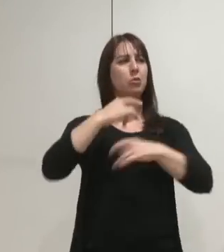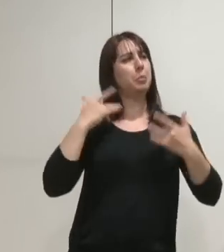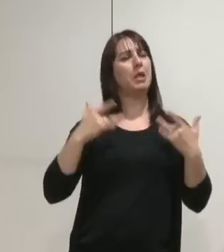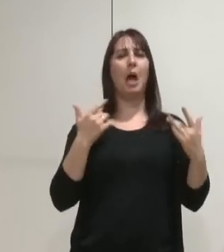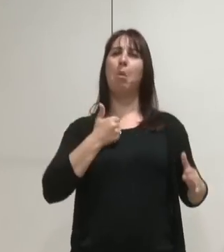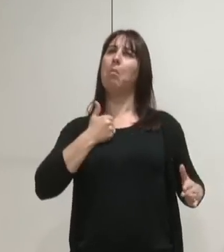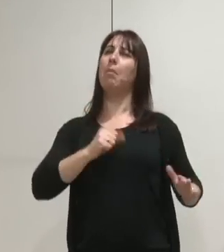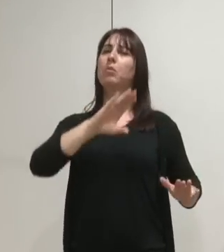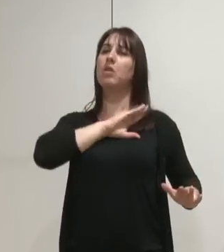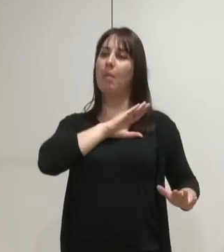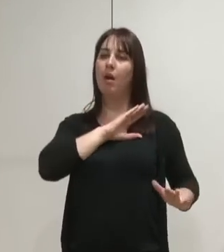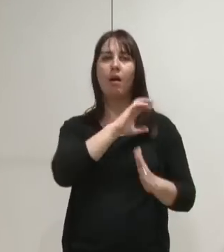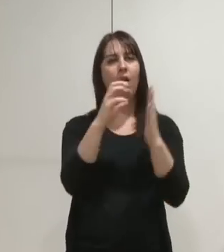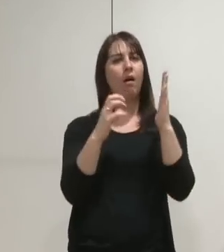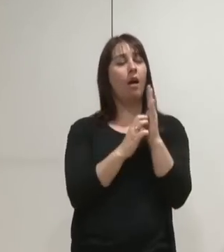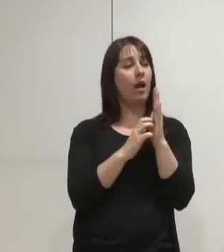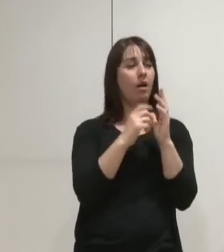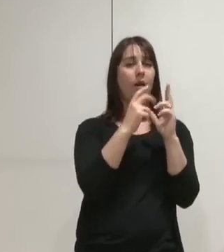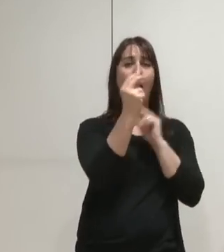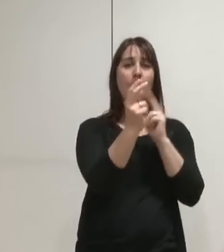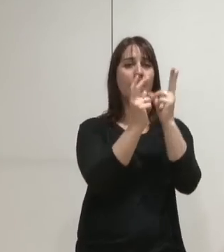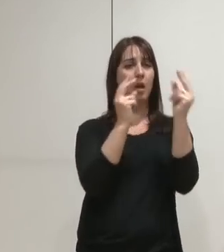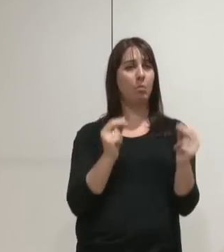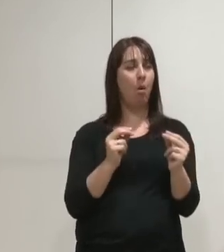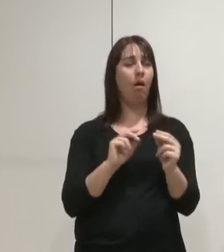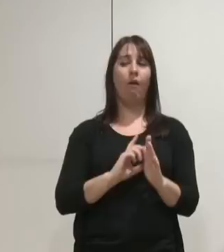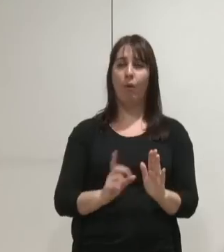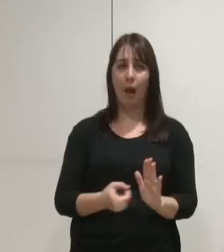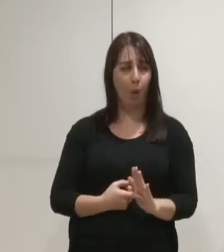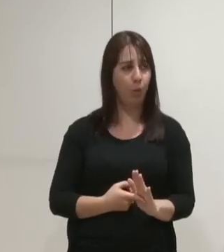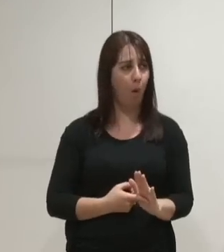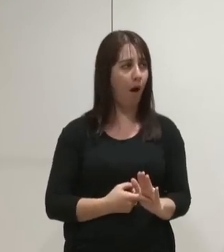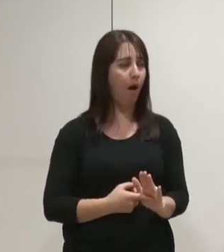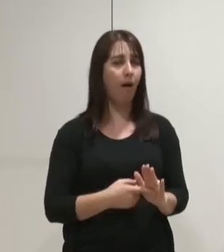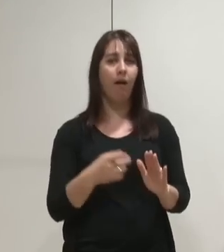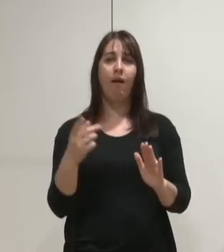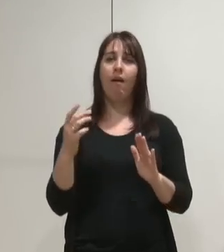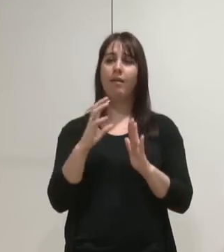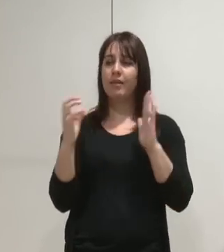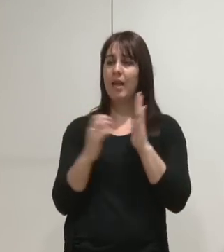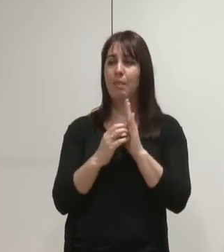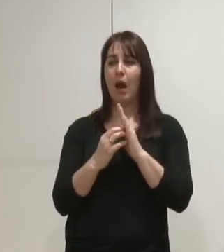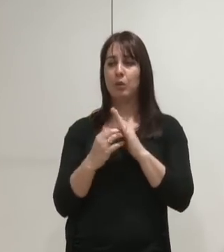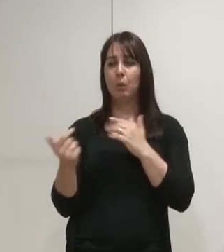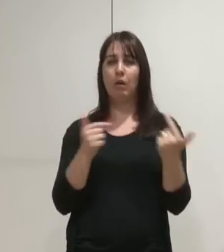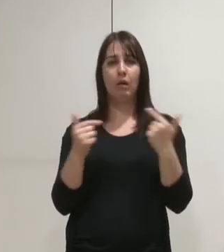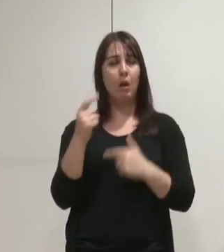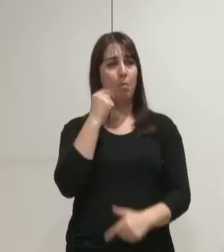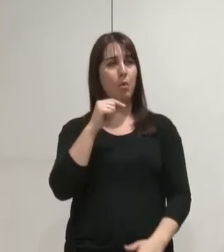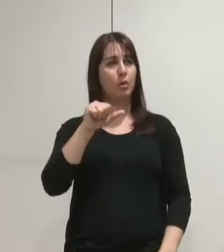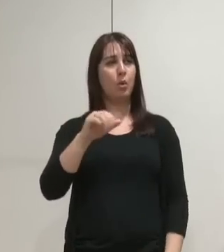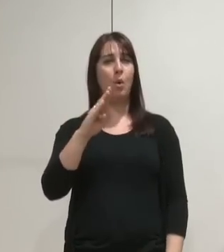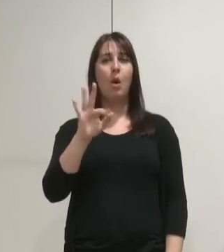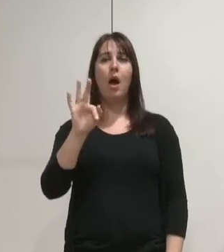les la délibération alpexo nous avons eu droit aux délibérations à travers lesquelles monsieur